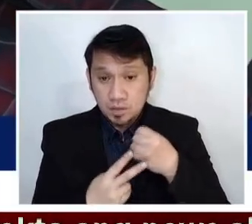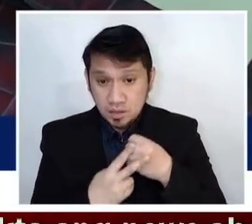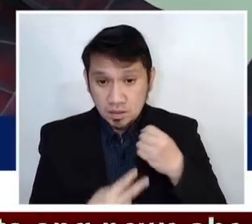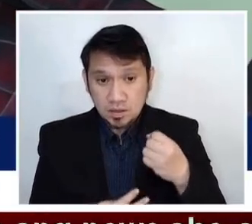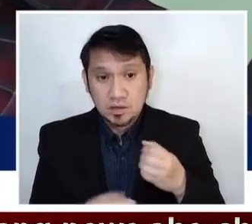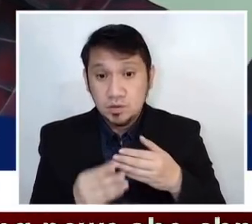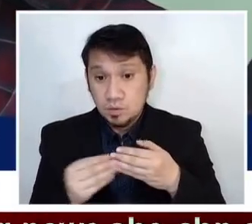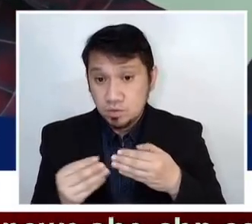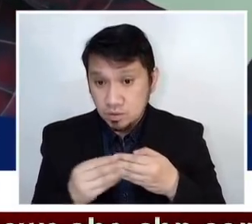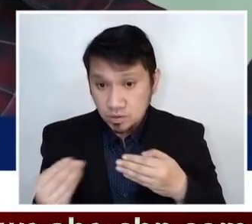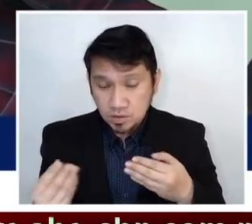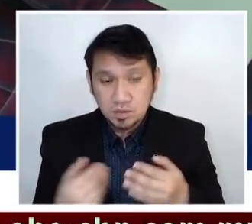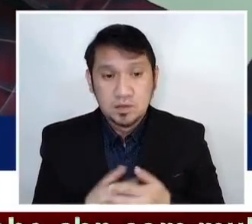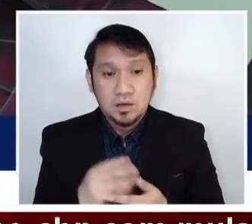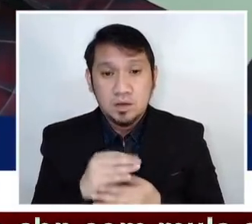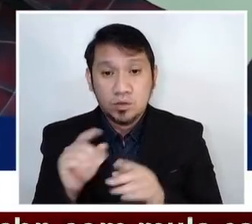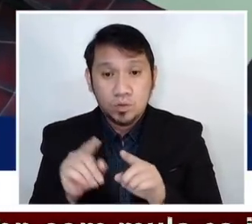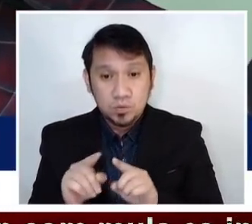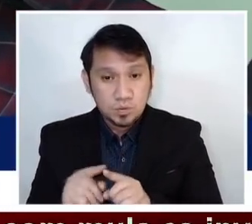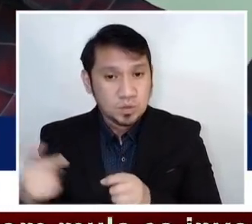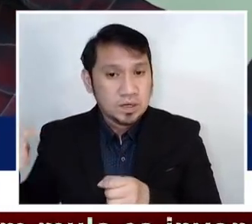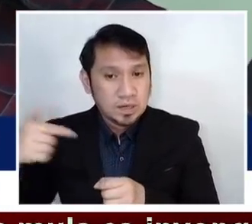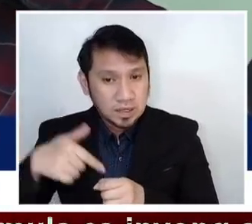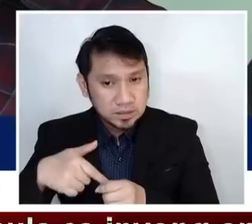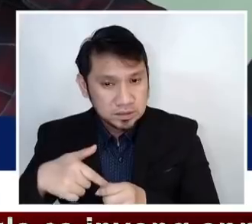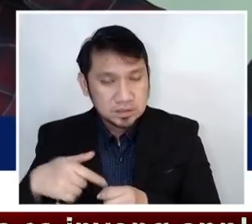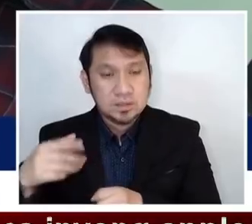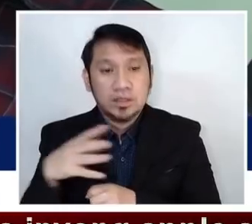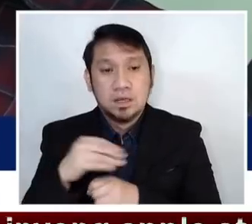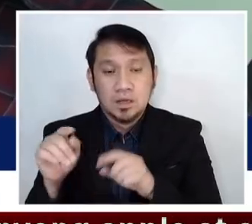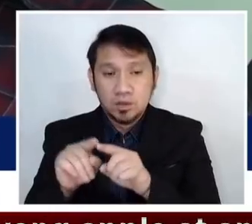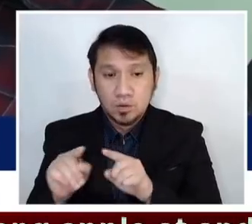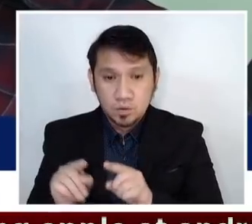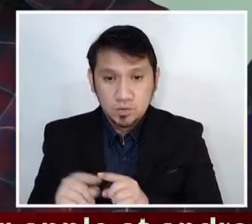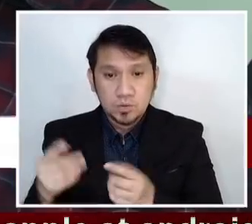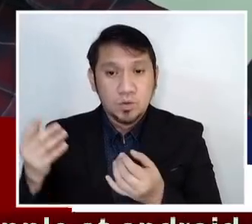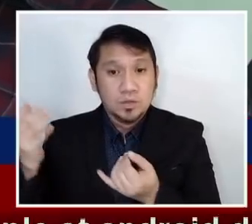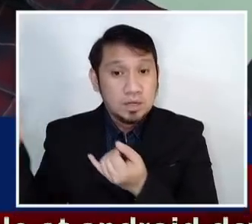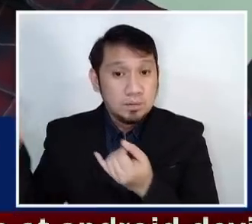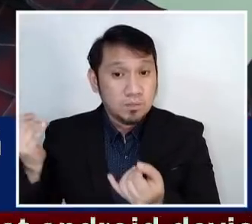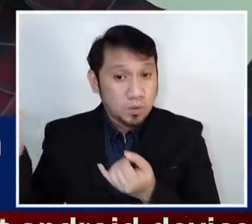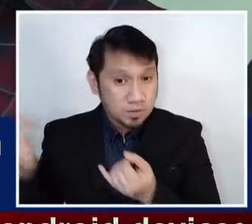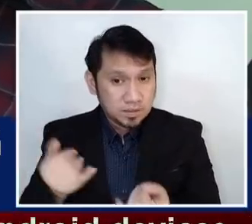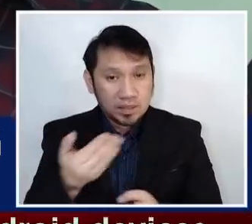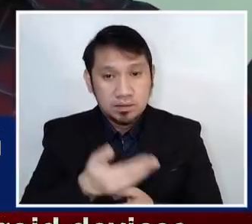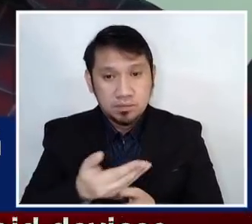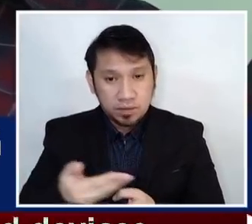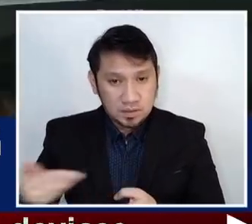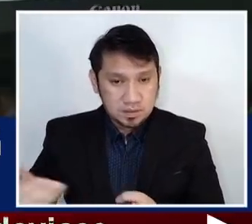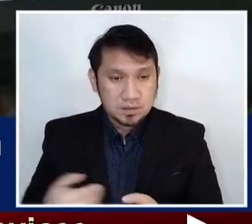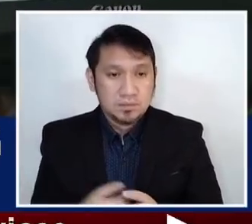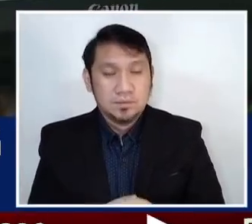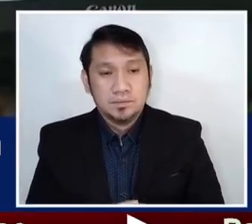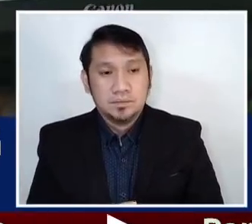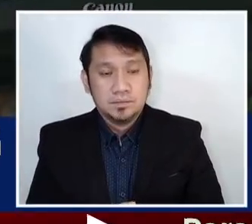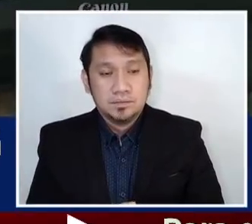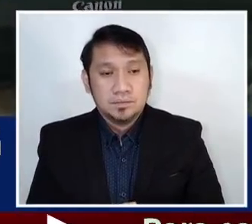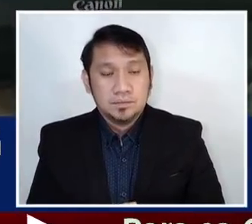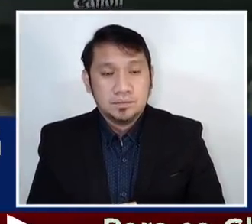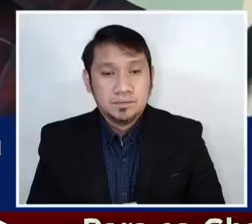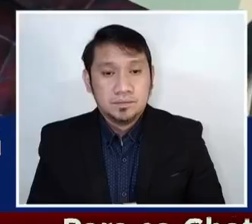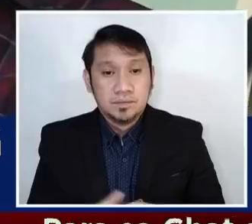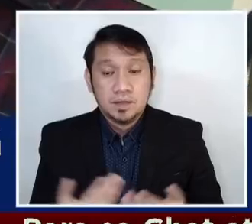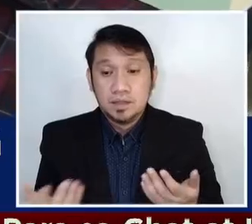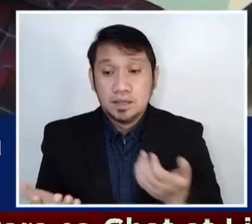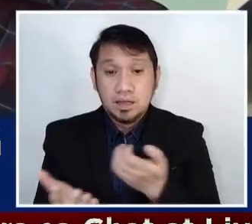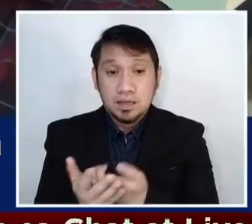further increases in fuel and the imported costs of tin foils. The canneries